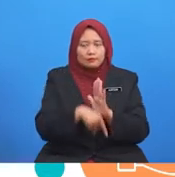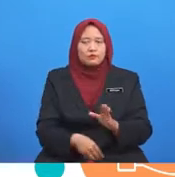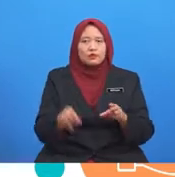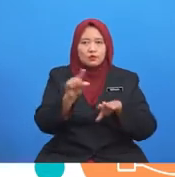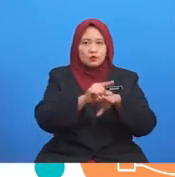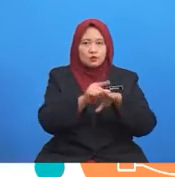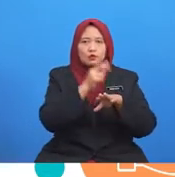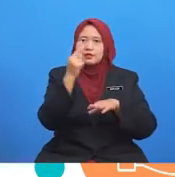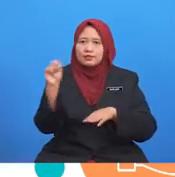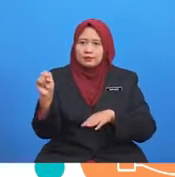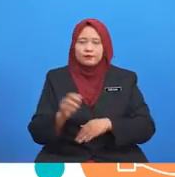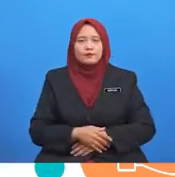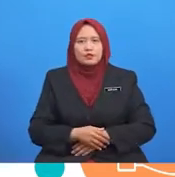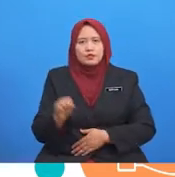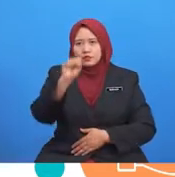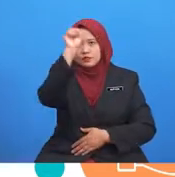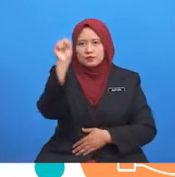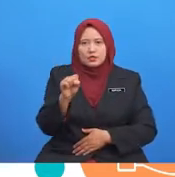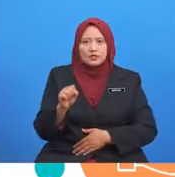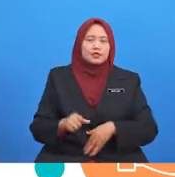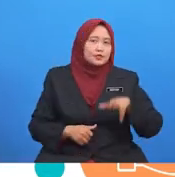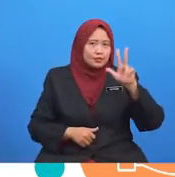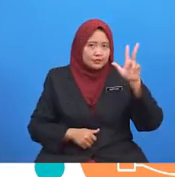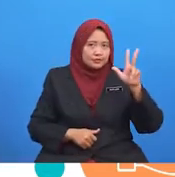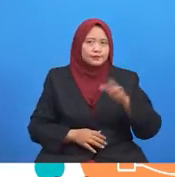Soalan terakhir kita.